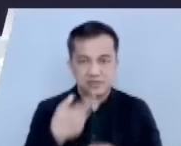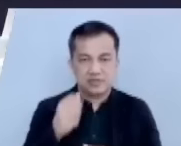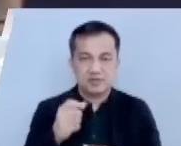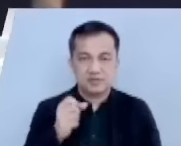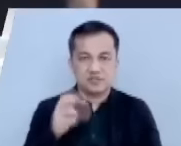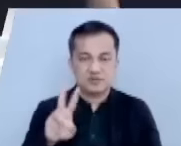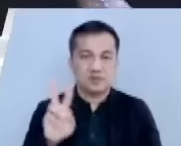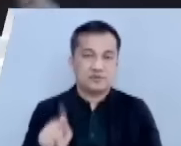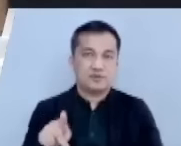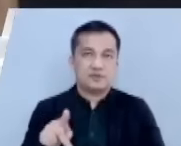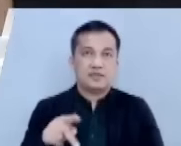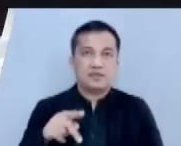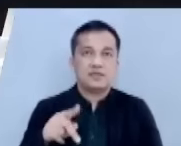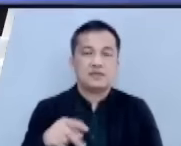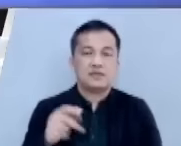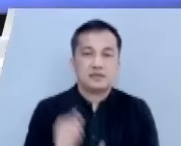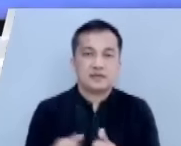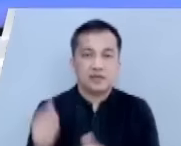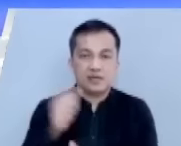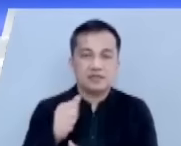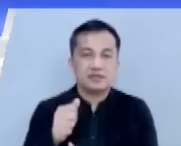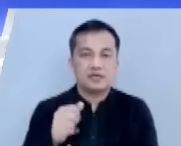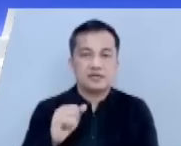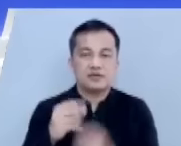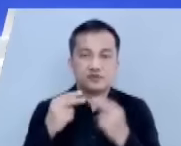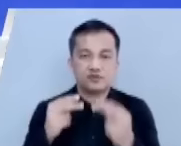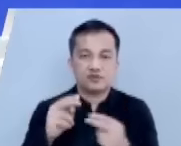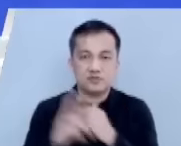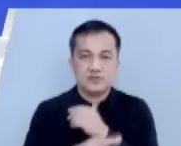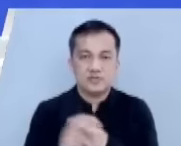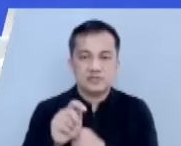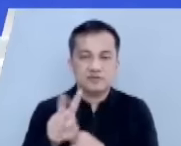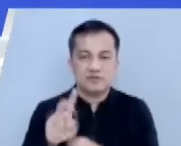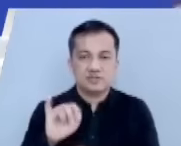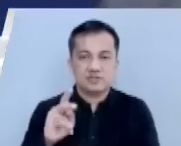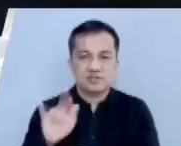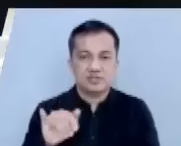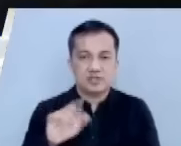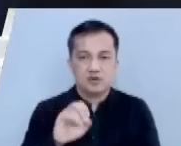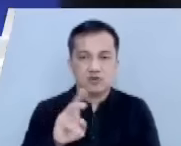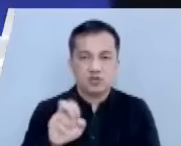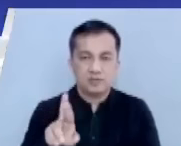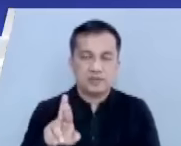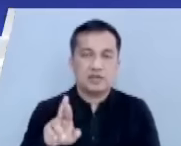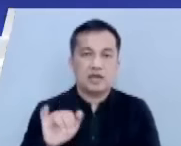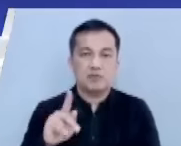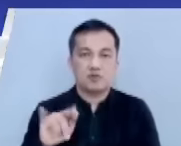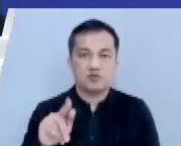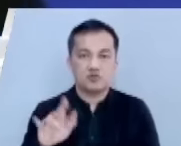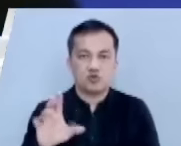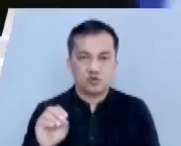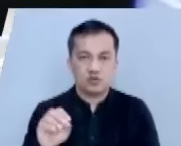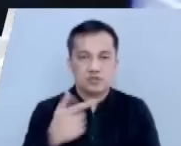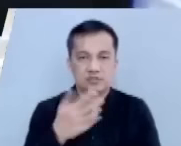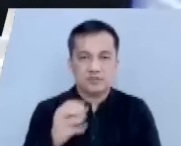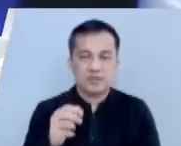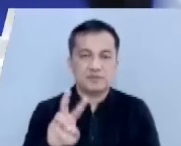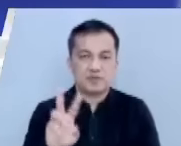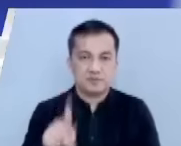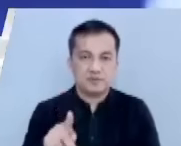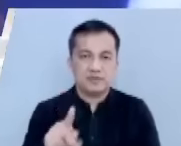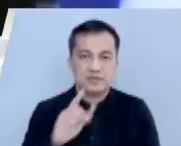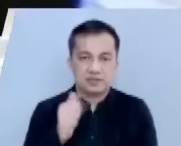and the Head for Integrated News, Regional TV and Synergy, Oliver Victor B. Amoroso, GMA Vice President and Deputy Head for